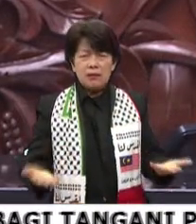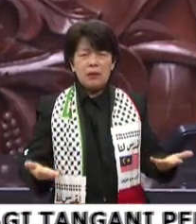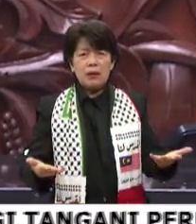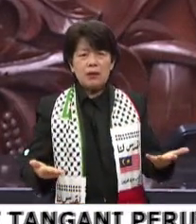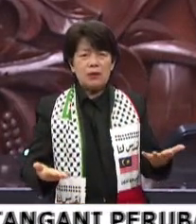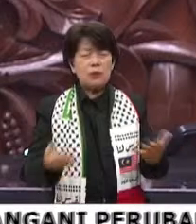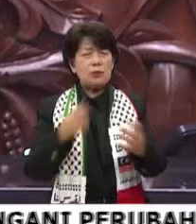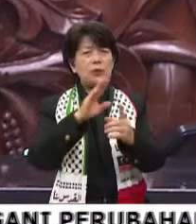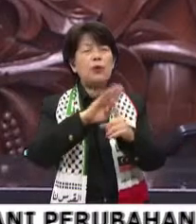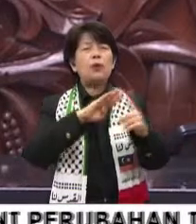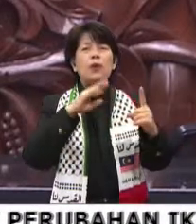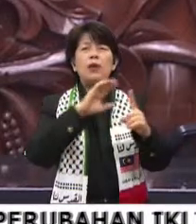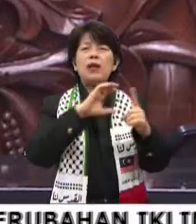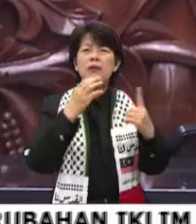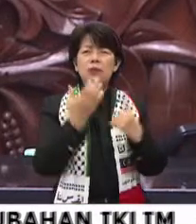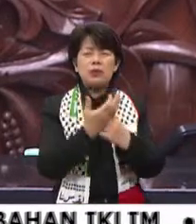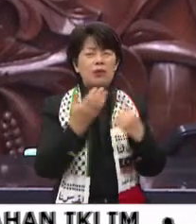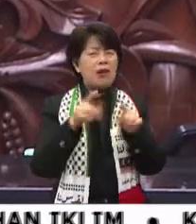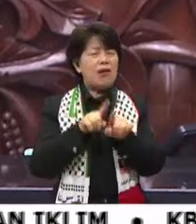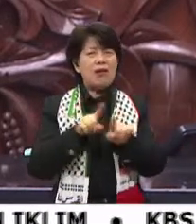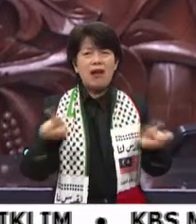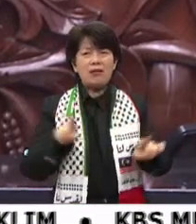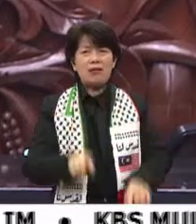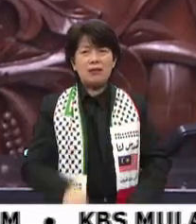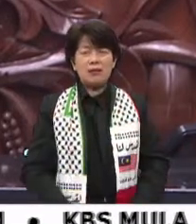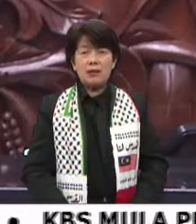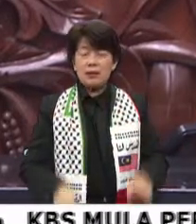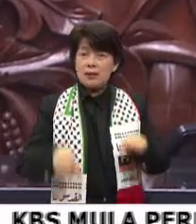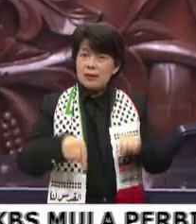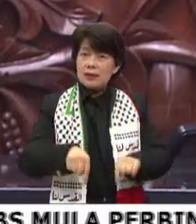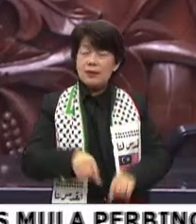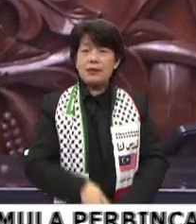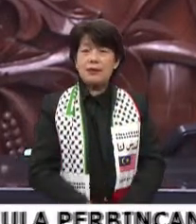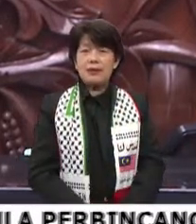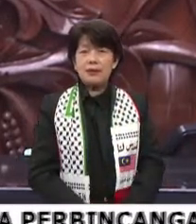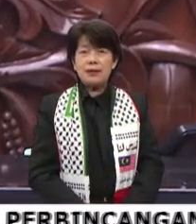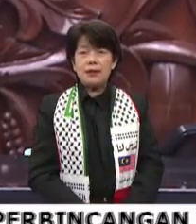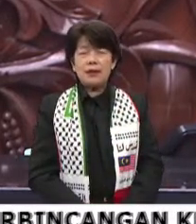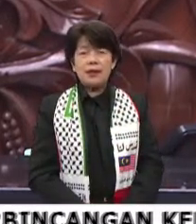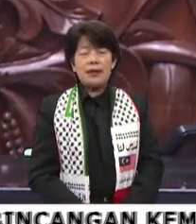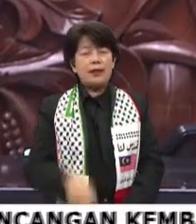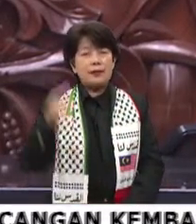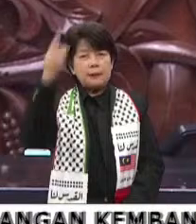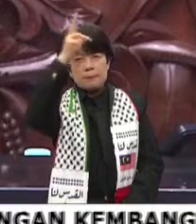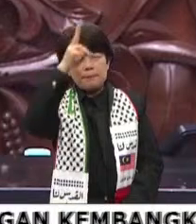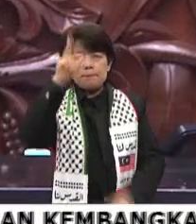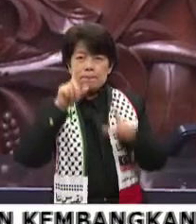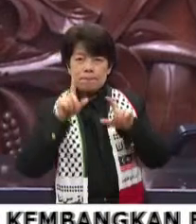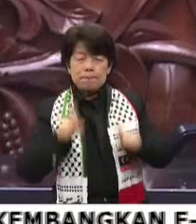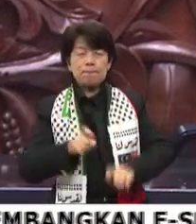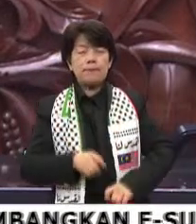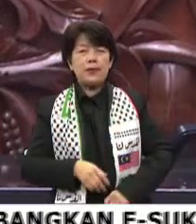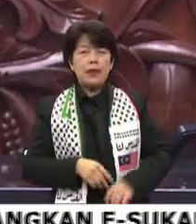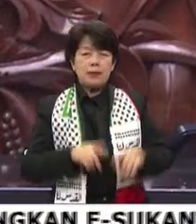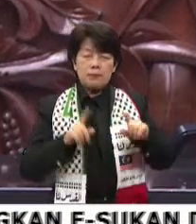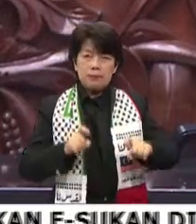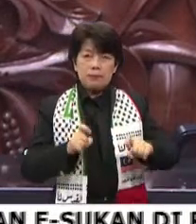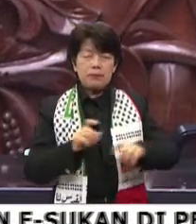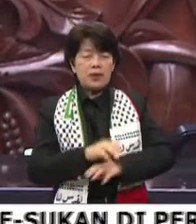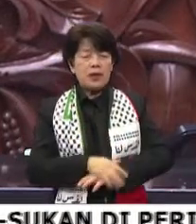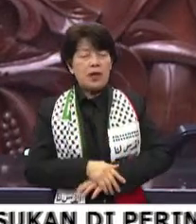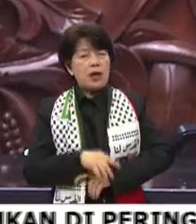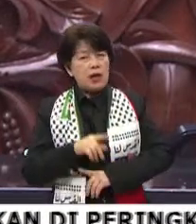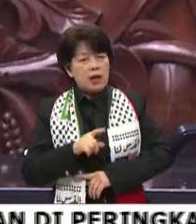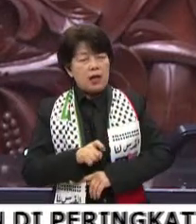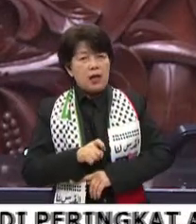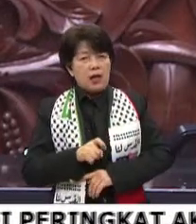penting daripada yang lain kalau tidak payah kerajaan tapi kerajaan masih di salahi